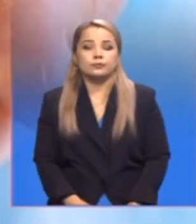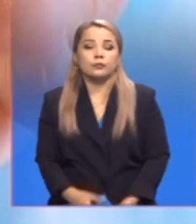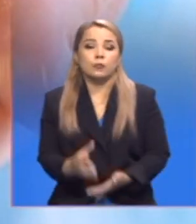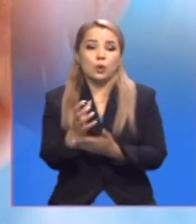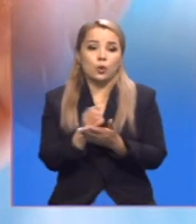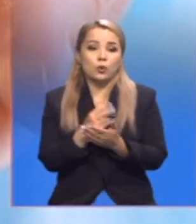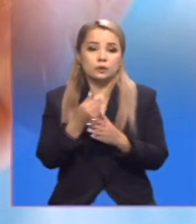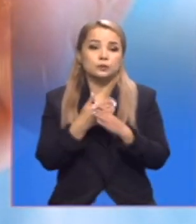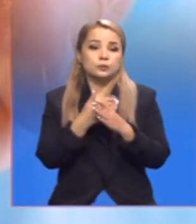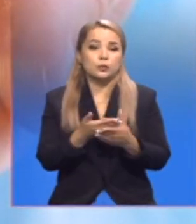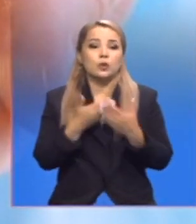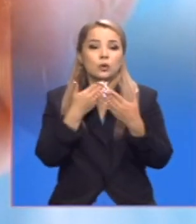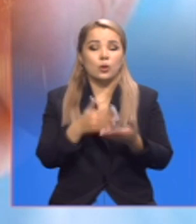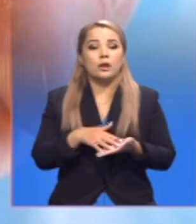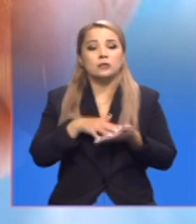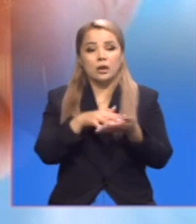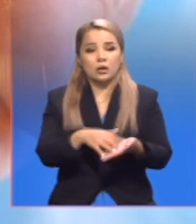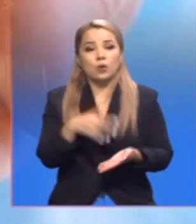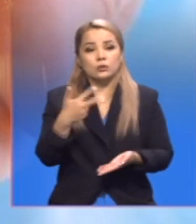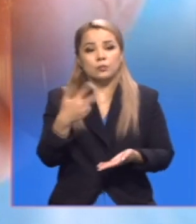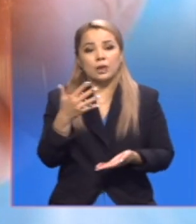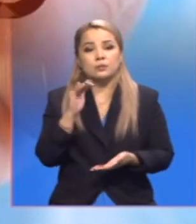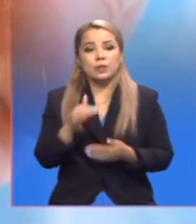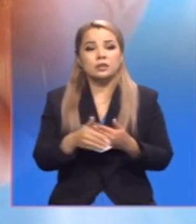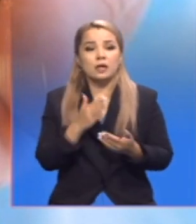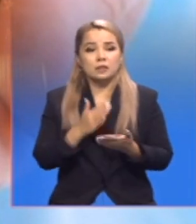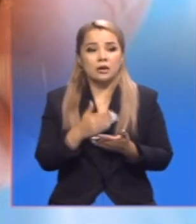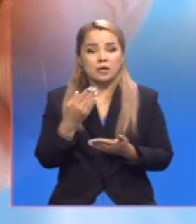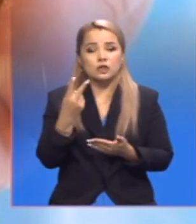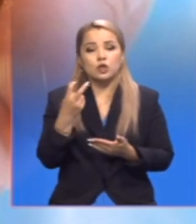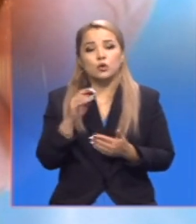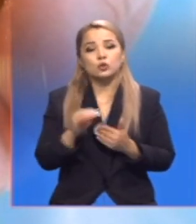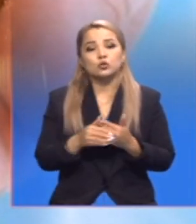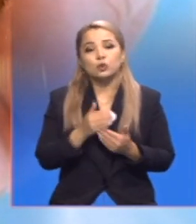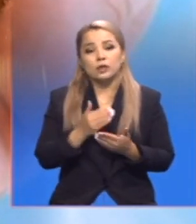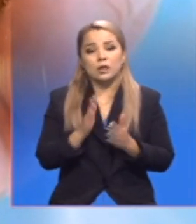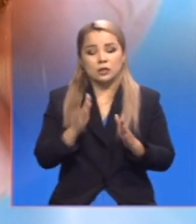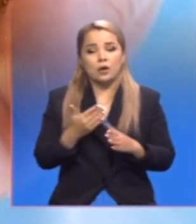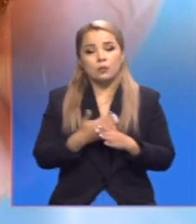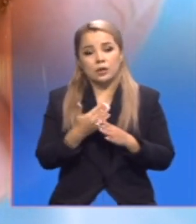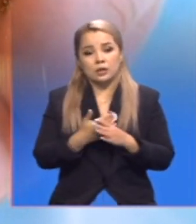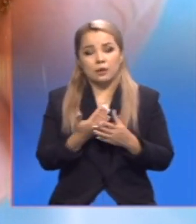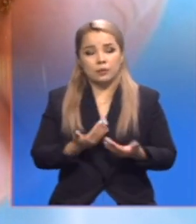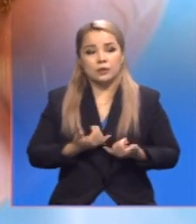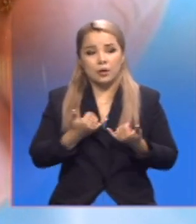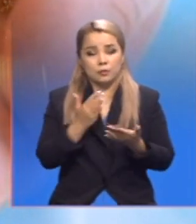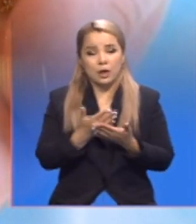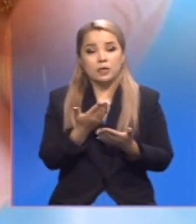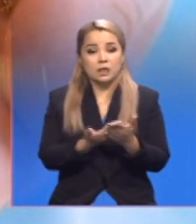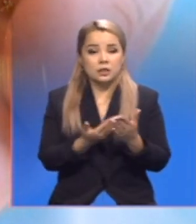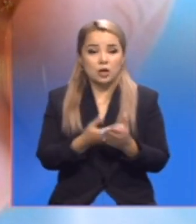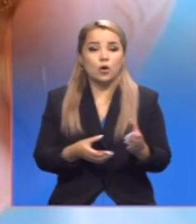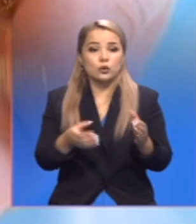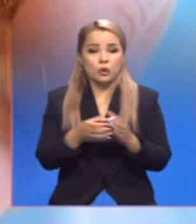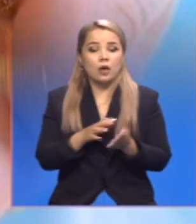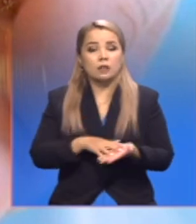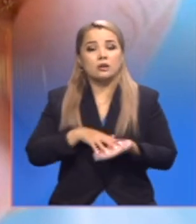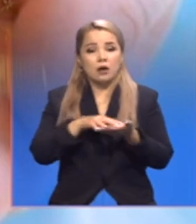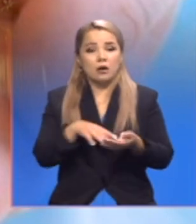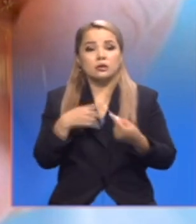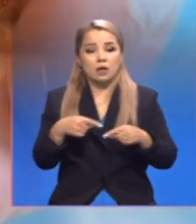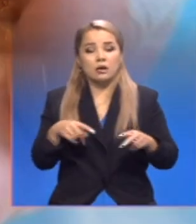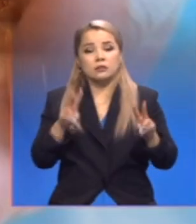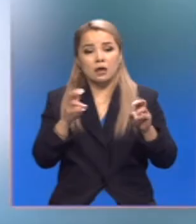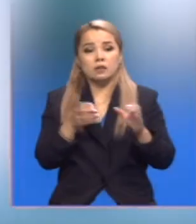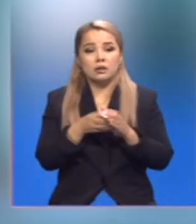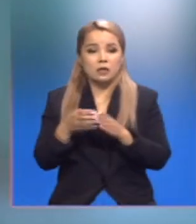Қордан көмек сұрап өтініш жолдағандардың саны 35 мыңнан асады, бірақ 200-ге жуығы ғана қолдау тапқан. Себебі сарапшылар тобы әр өтінішті түрлі критерий